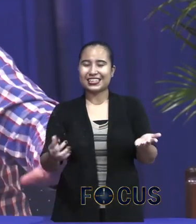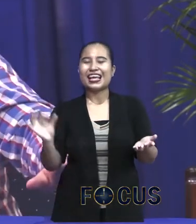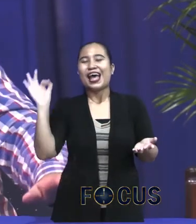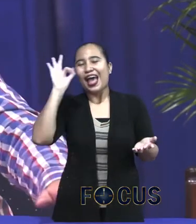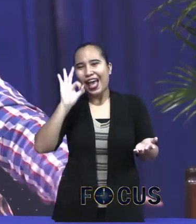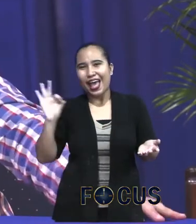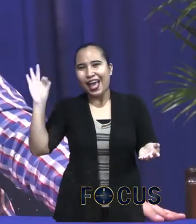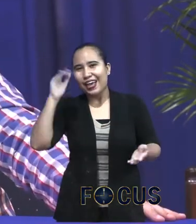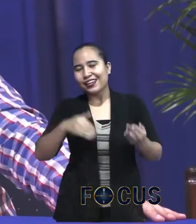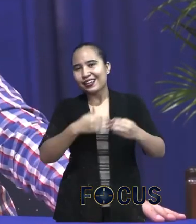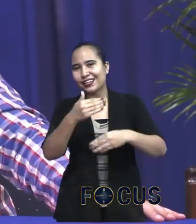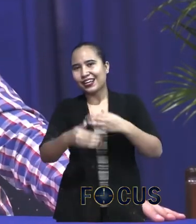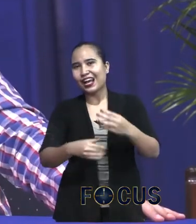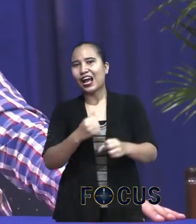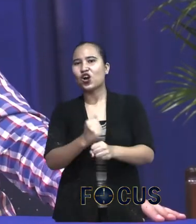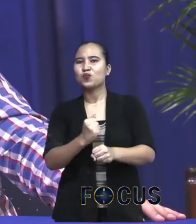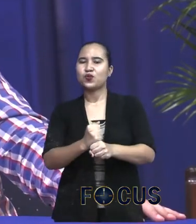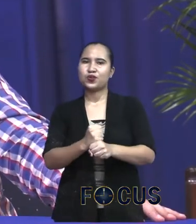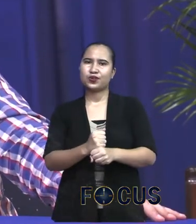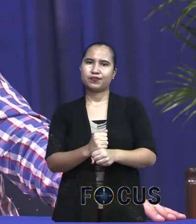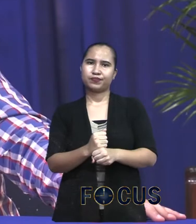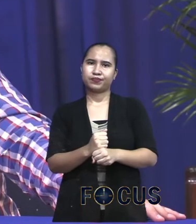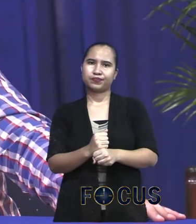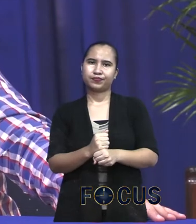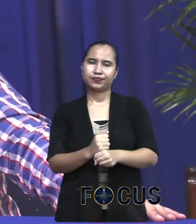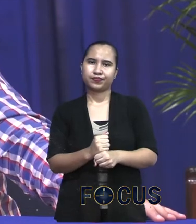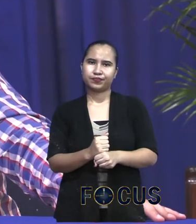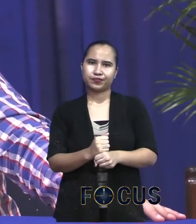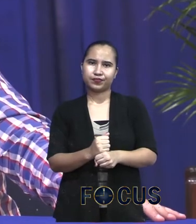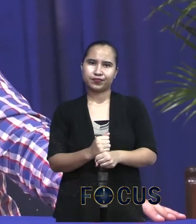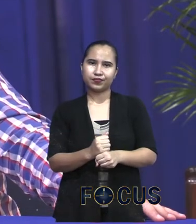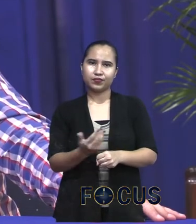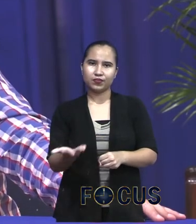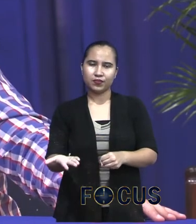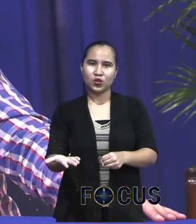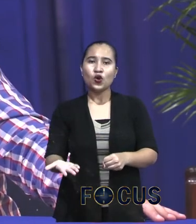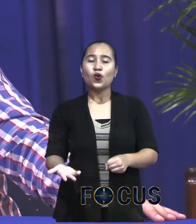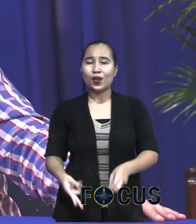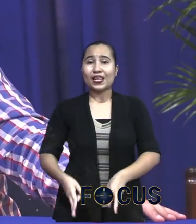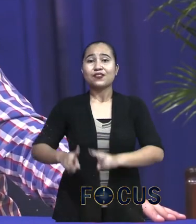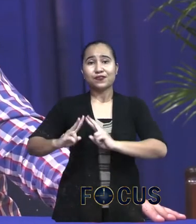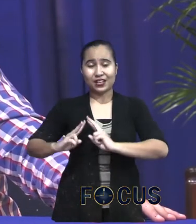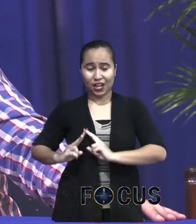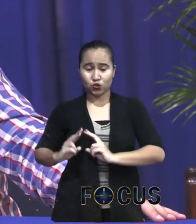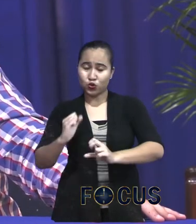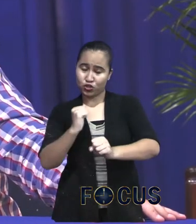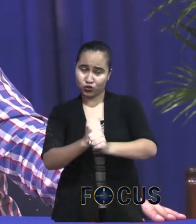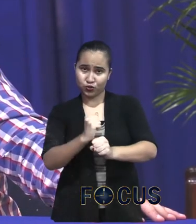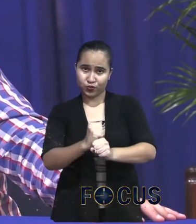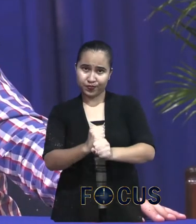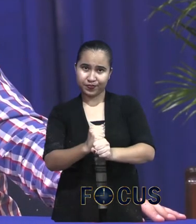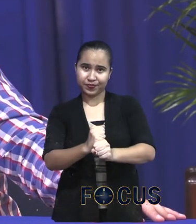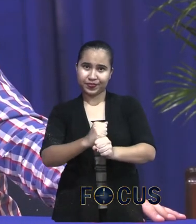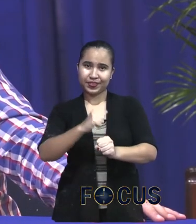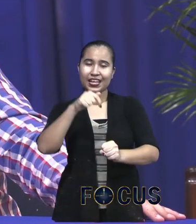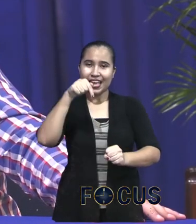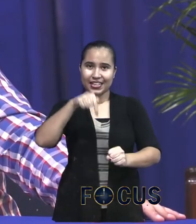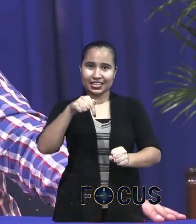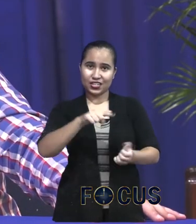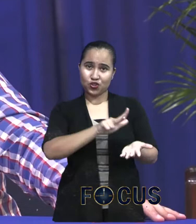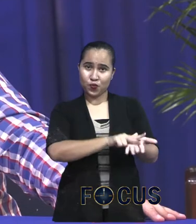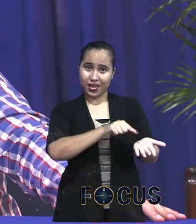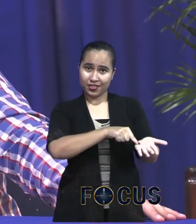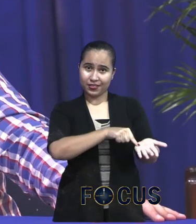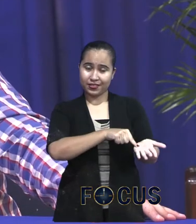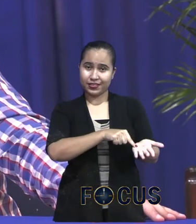handelen en de noodtoestand uitgebroken. We willen het verantwoord doen en hebben dus op deze wijze geregeld. Dus